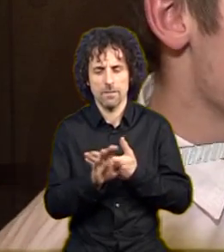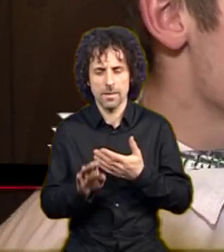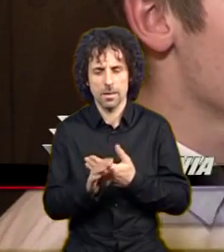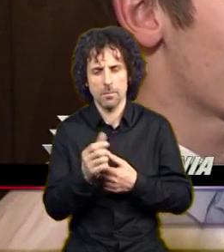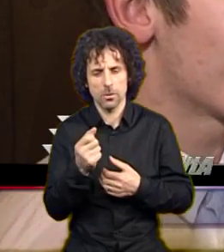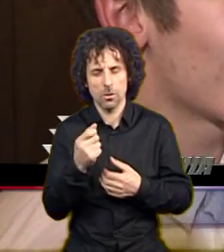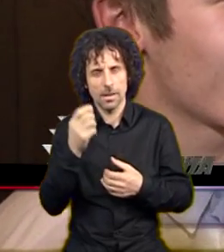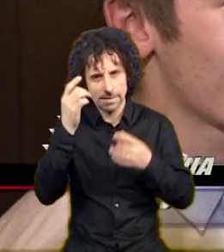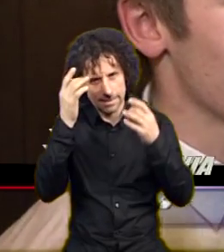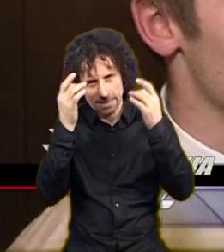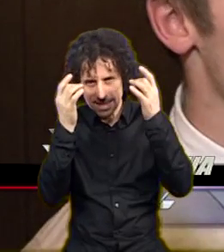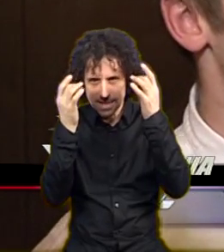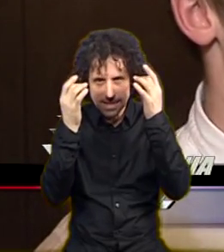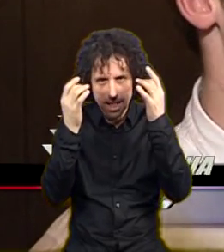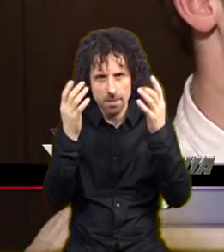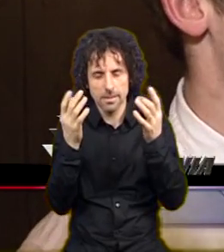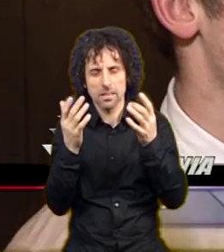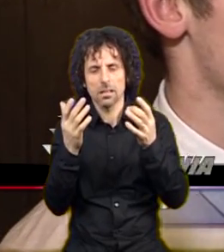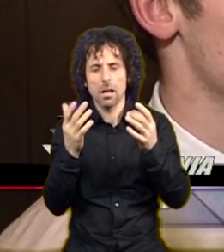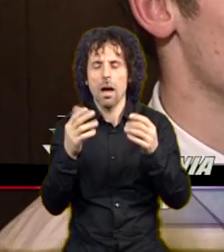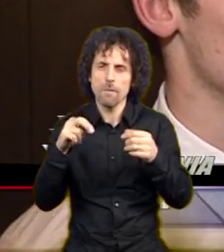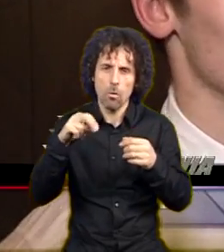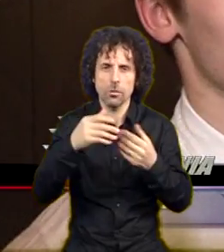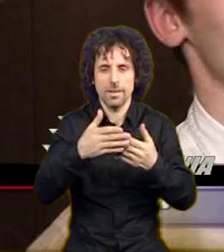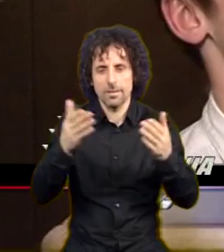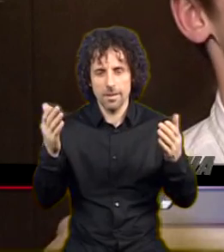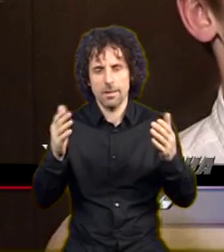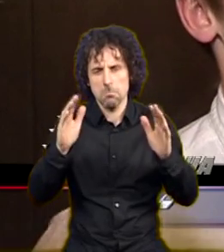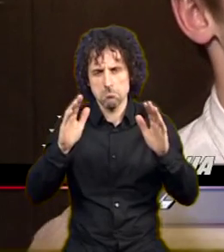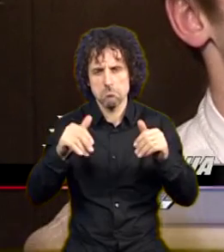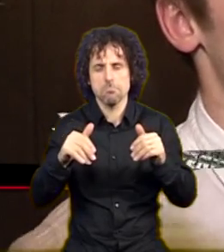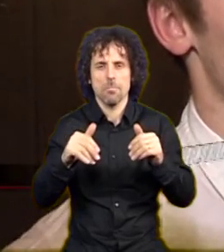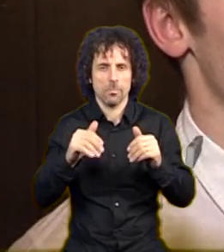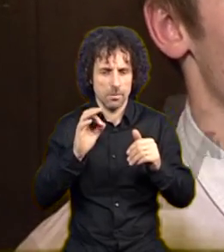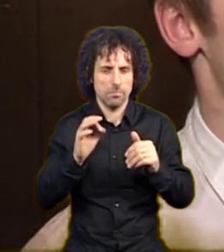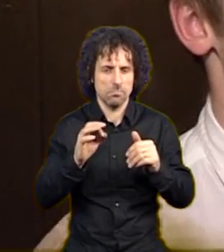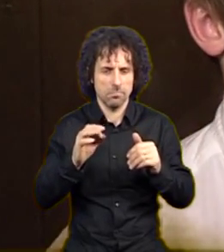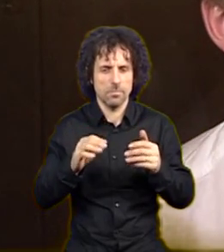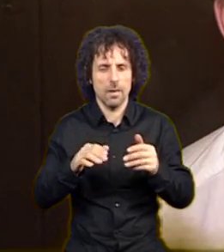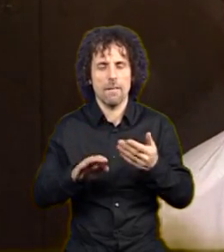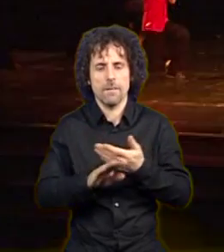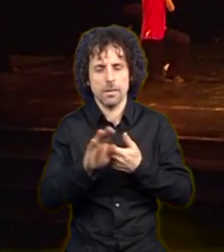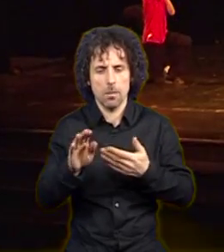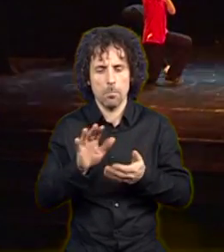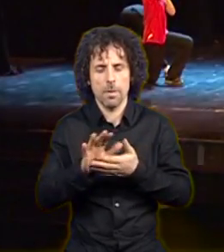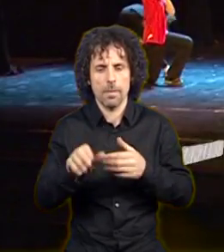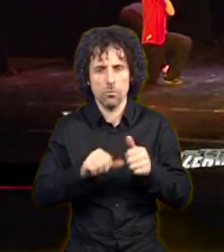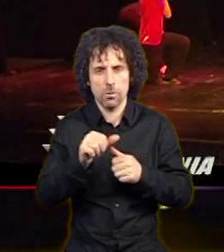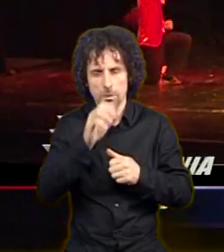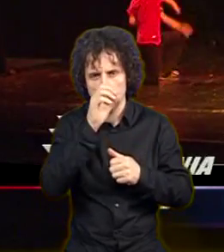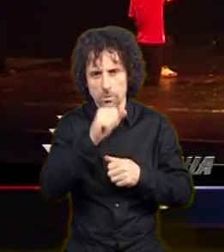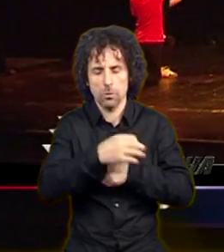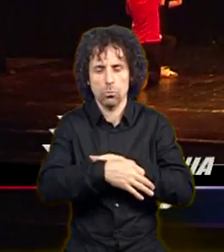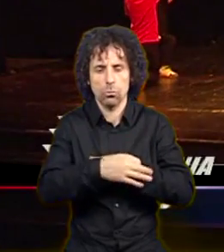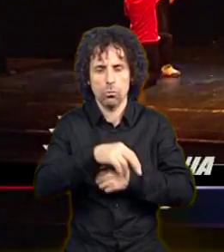Przed występem jest zawsze troszeczkę stresu, ale później jak wchodzi się na scenę, to światła i jedziemy. I tak już